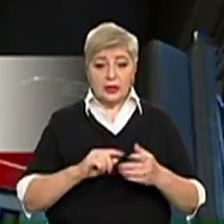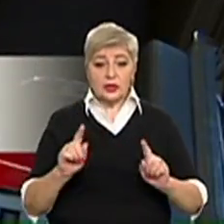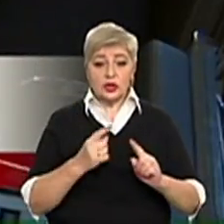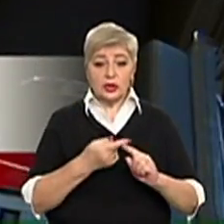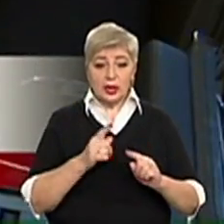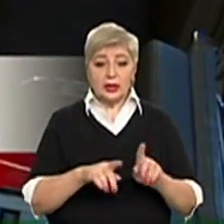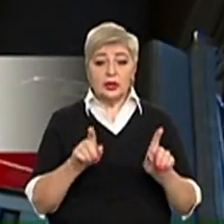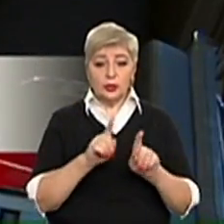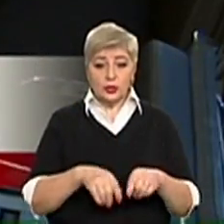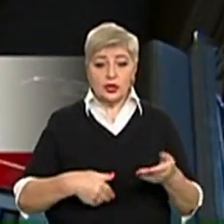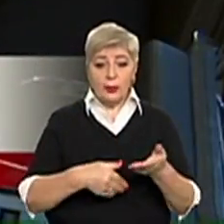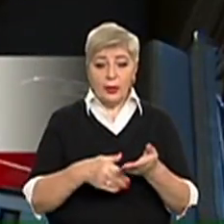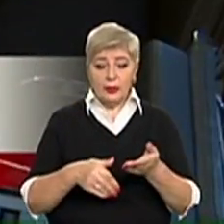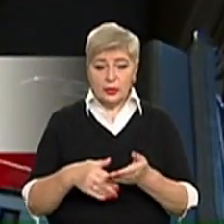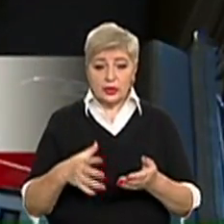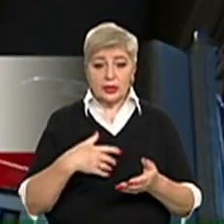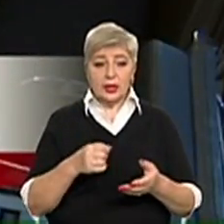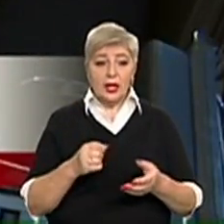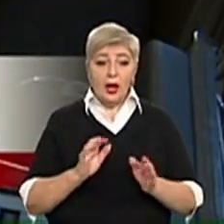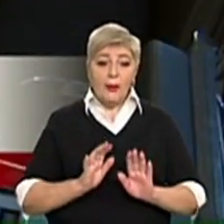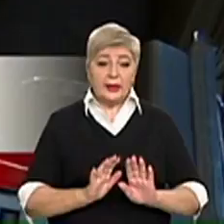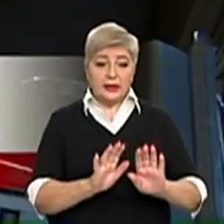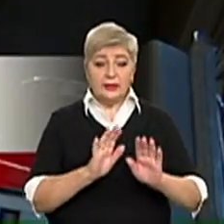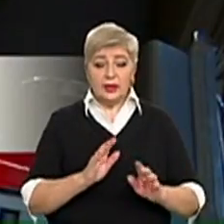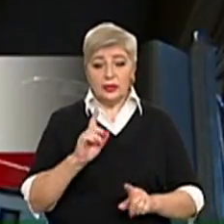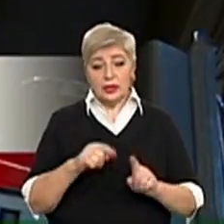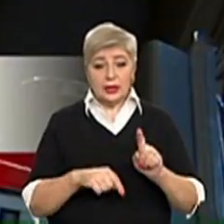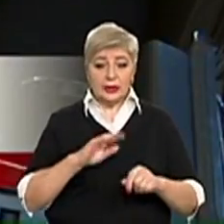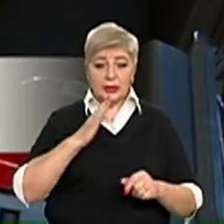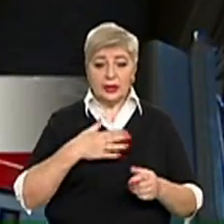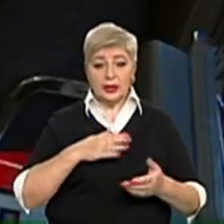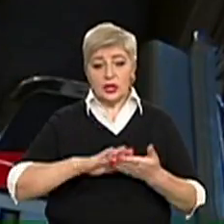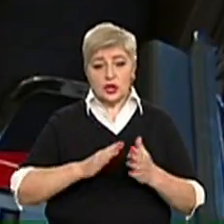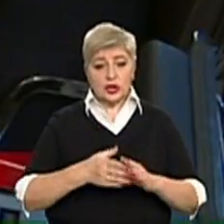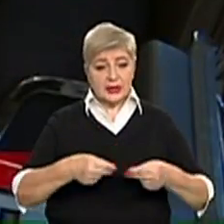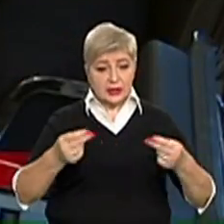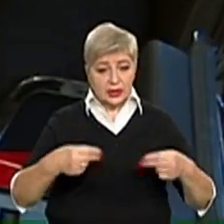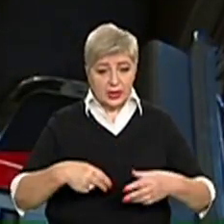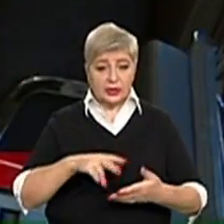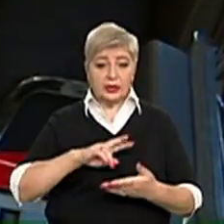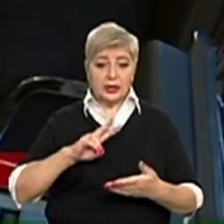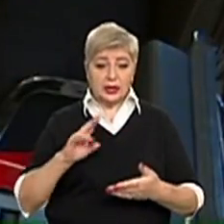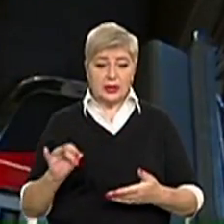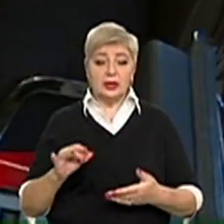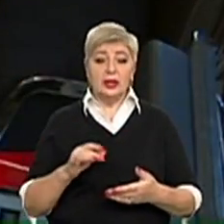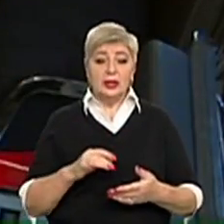поможет как бы продвинуть некоторые наши сделки, бизнес-сделки.